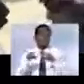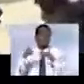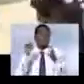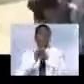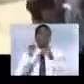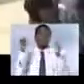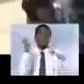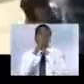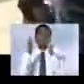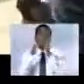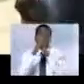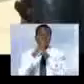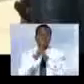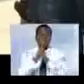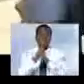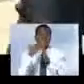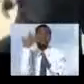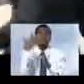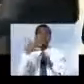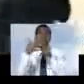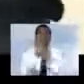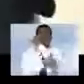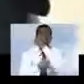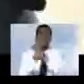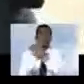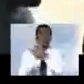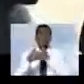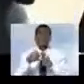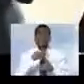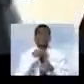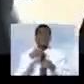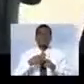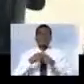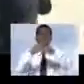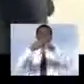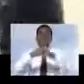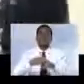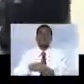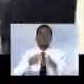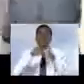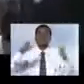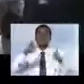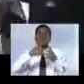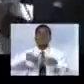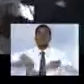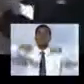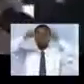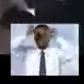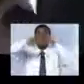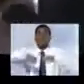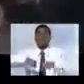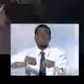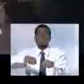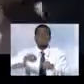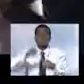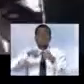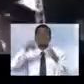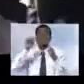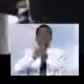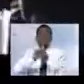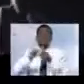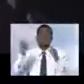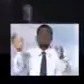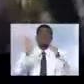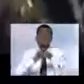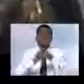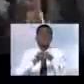comme les anglophones. Ces cinq pays donc qu'il convient d'appeler des superpuissances émergentes. À cette rencontre, la cinquième